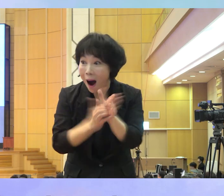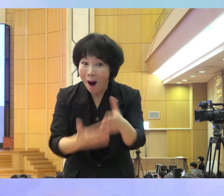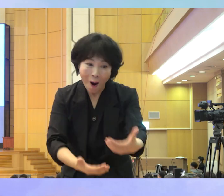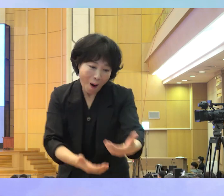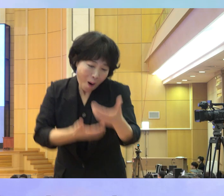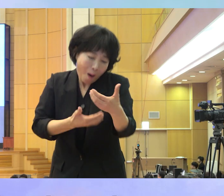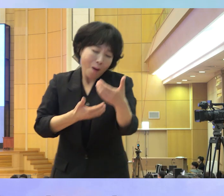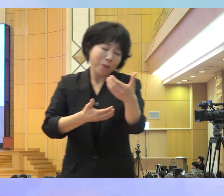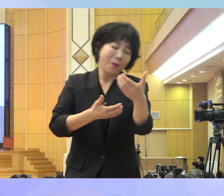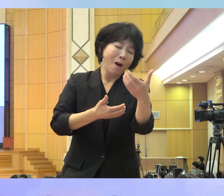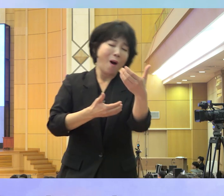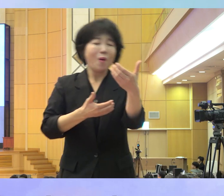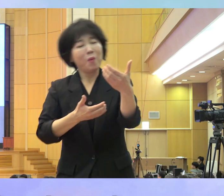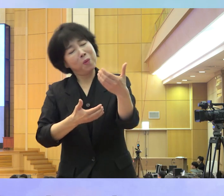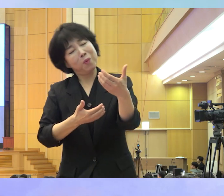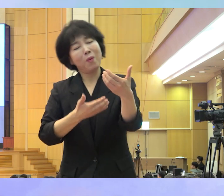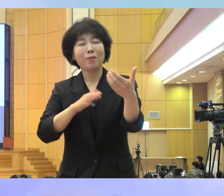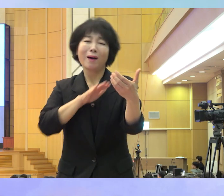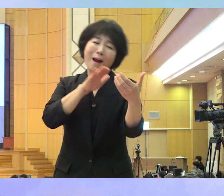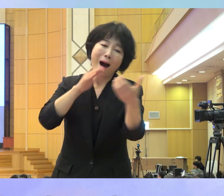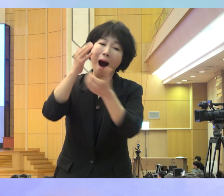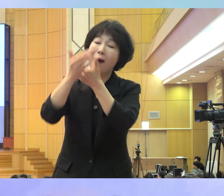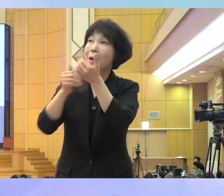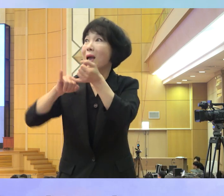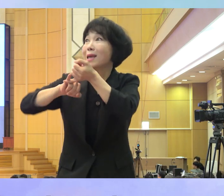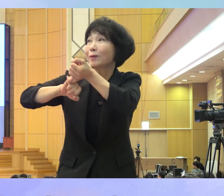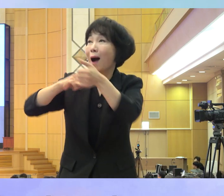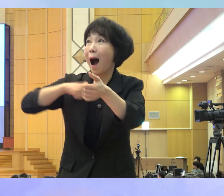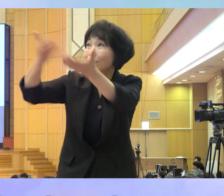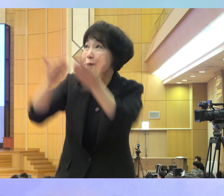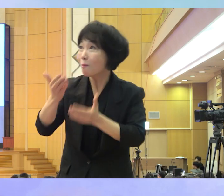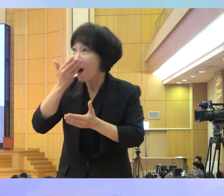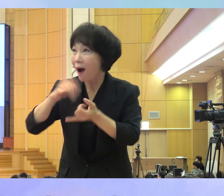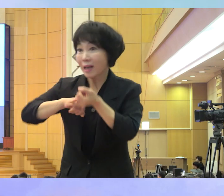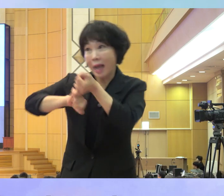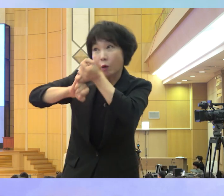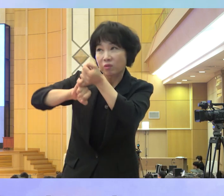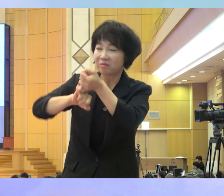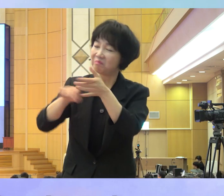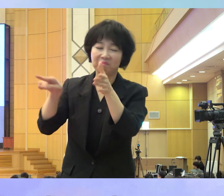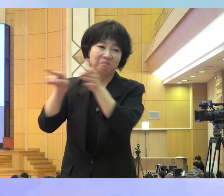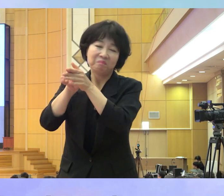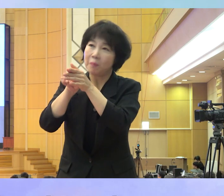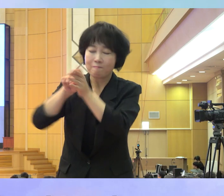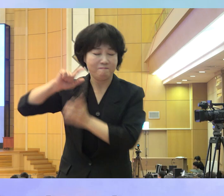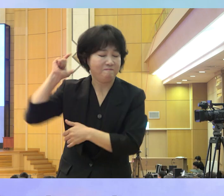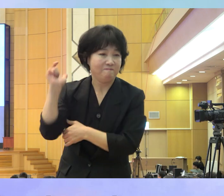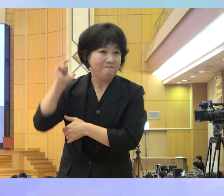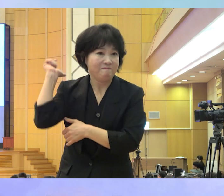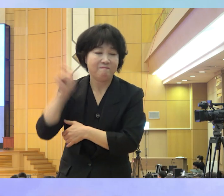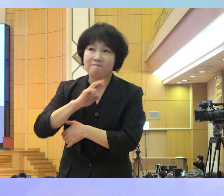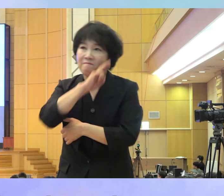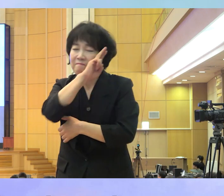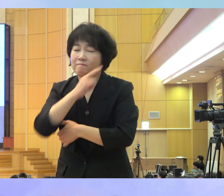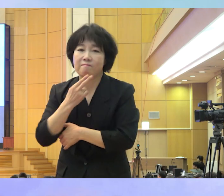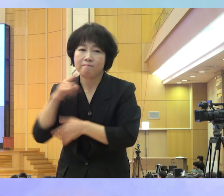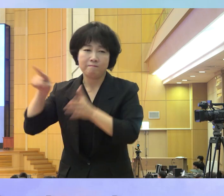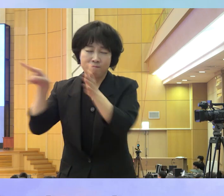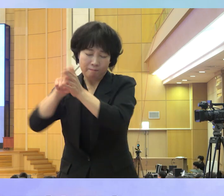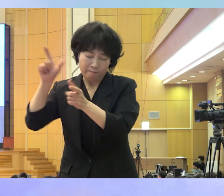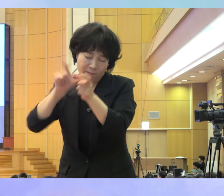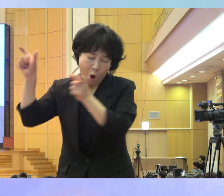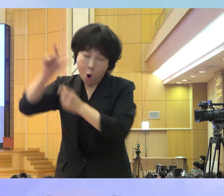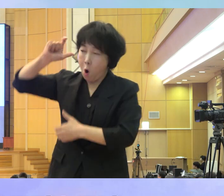그는 하나님의 약속을 조금도 의심하지 않고 믿음이 약해지지 않고 믿음이 더